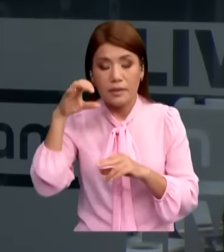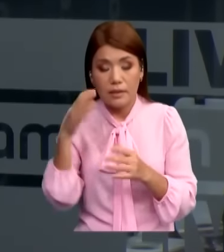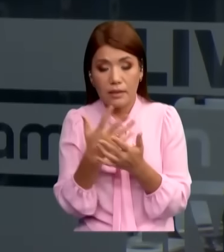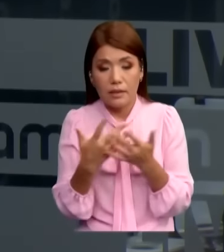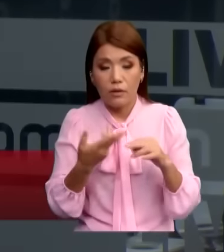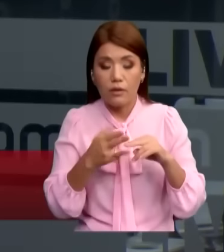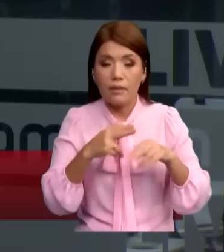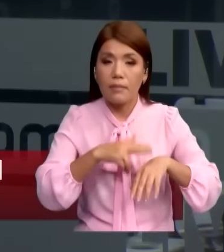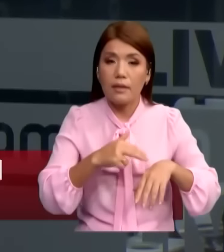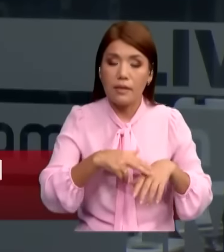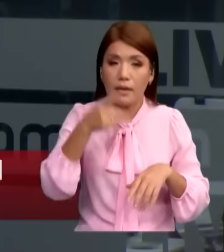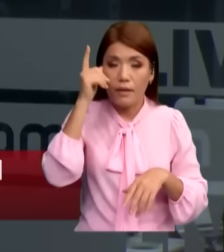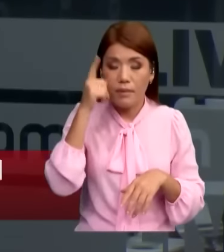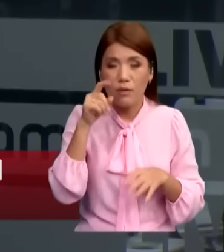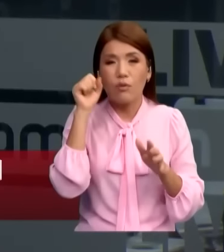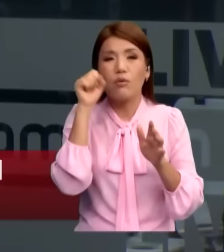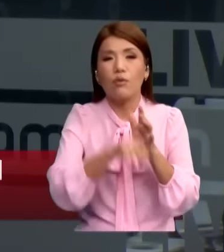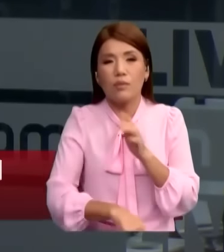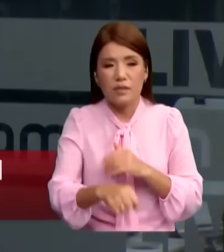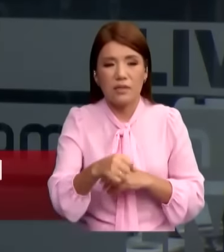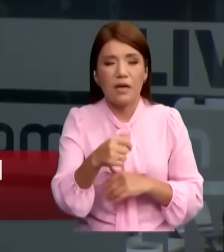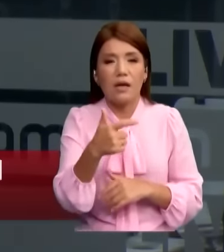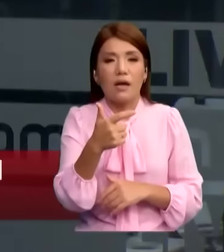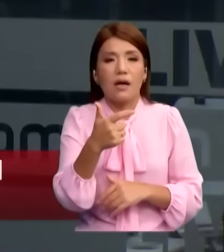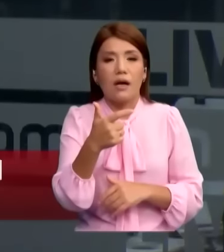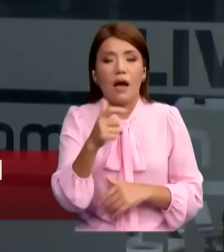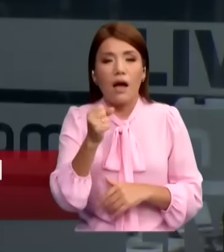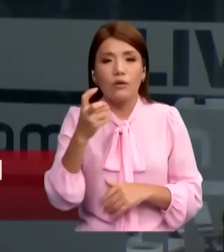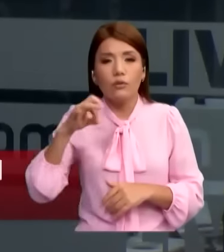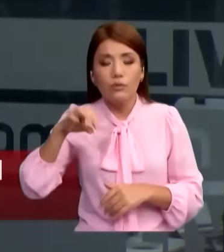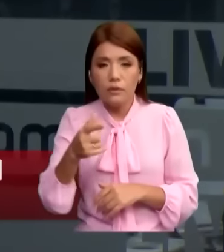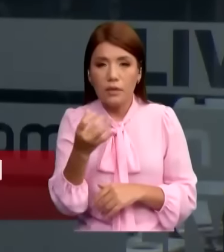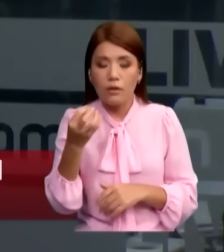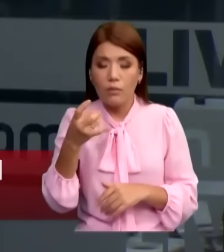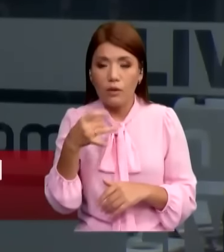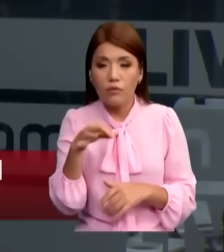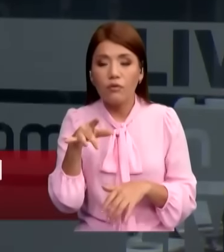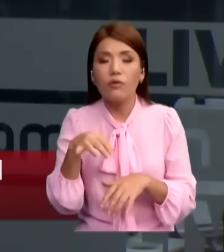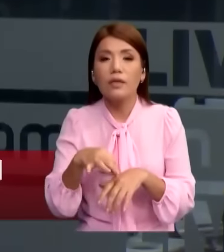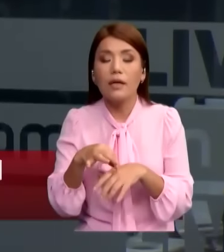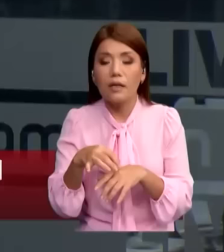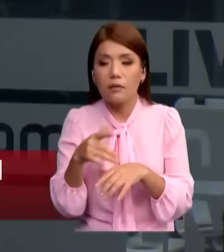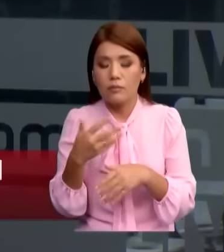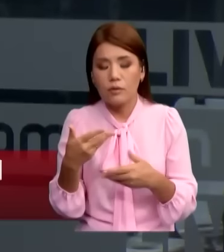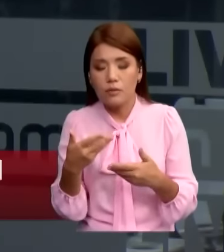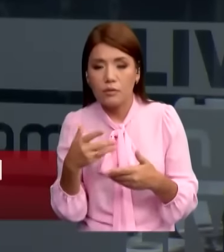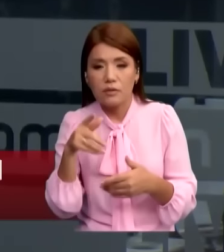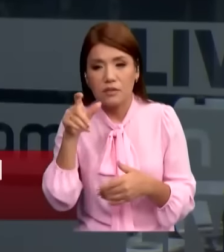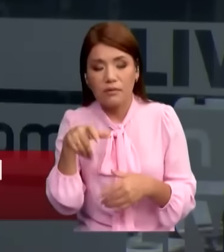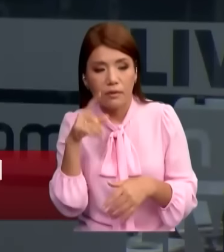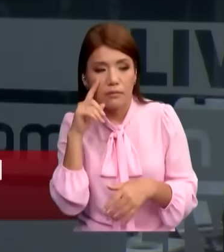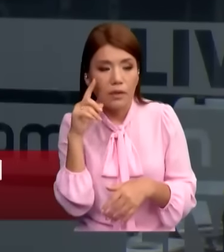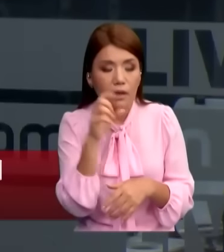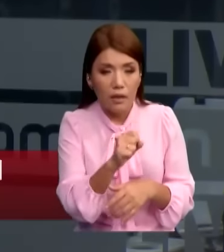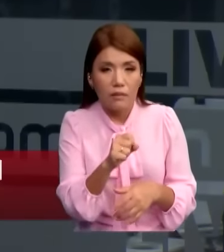Полиция Германии прокомментировала убийство гражданки Казахстана Айгуль Сайлыбаевой. Напомню, ее тело обнаружил случайный прохожий в минувшее